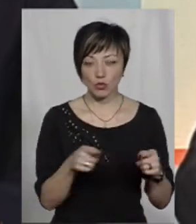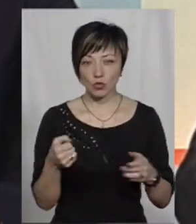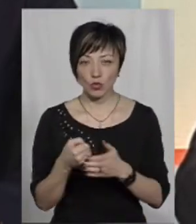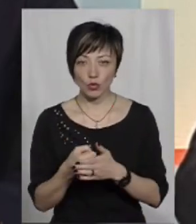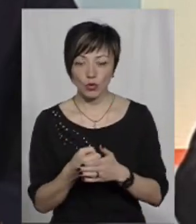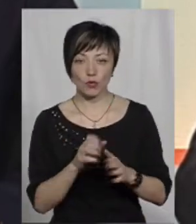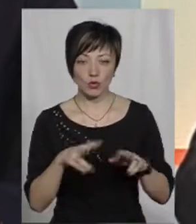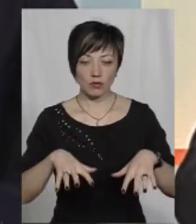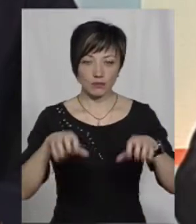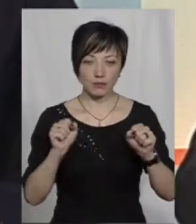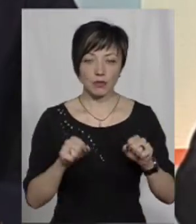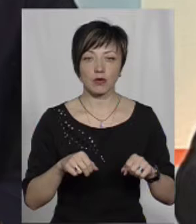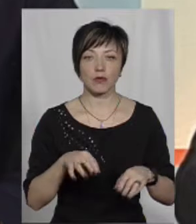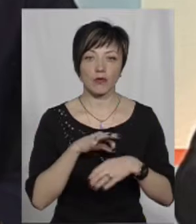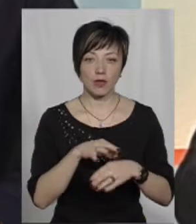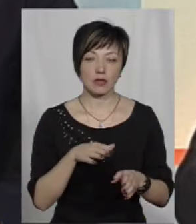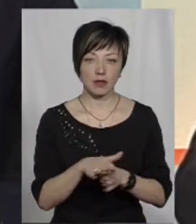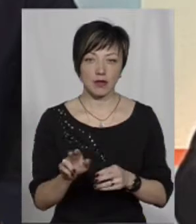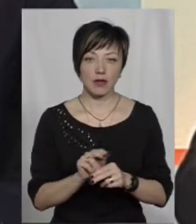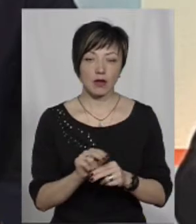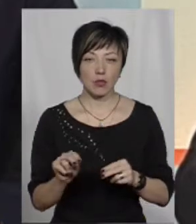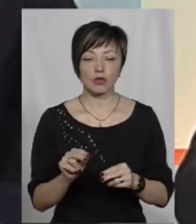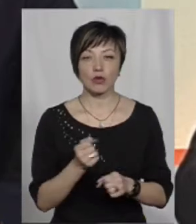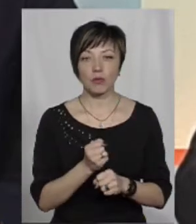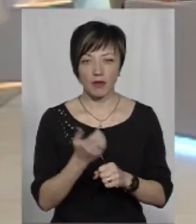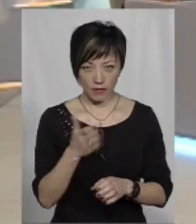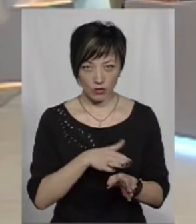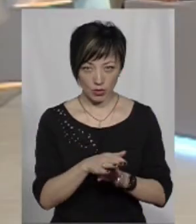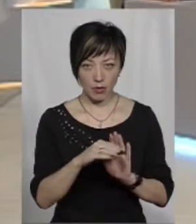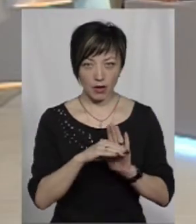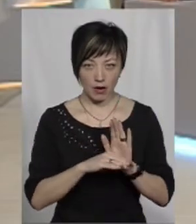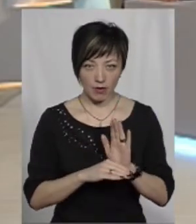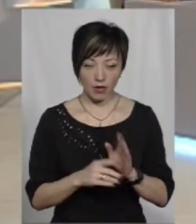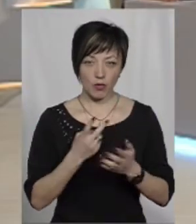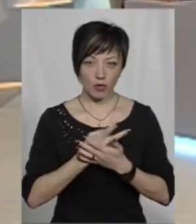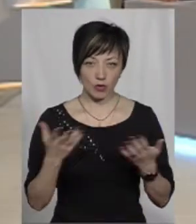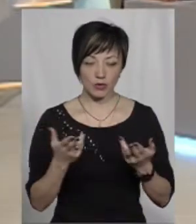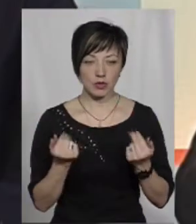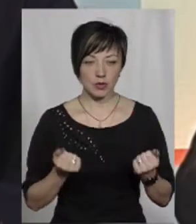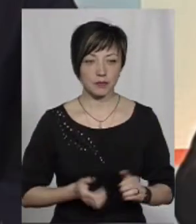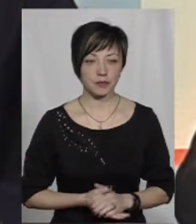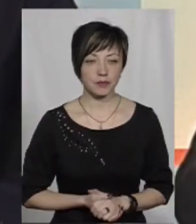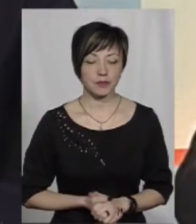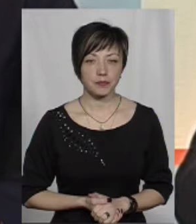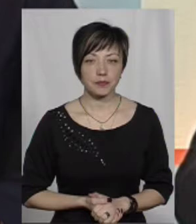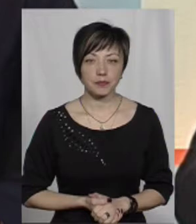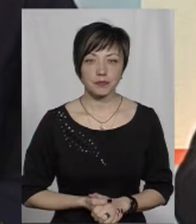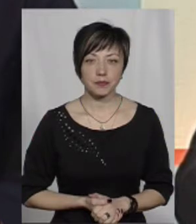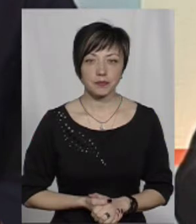годину будуть знеструмлені для проведення ремонту. Ви дотримуєтеся тих графіків, які оприлюднюєте, так? Звичайно.